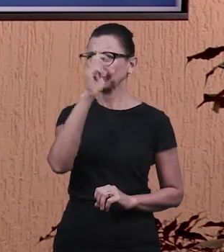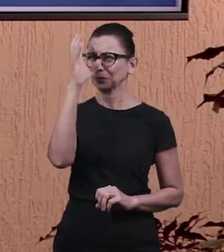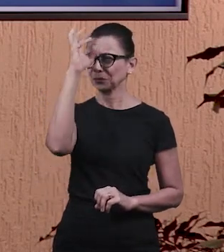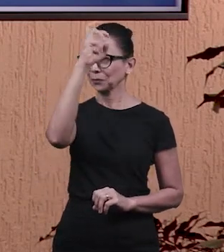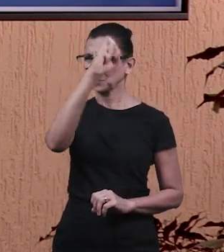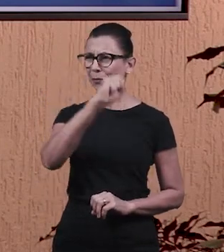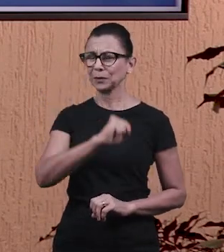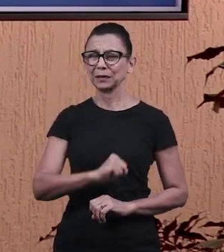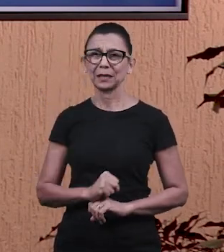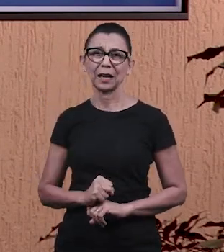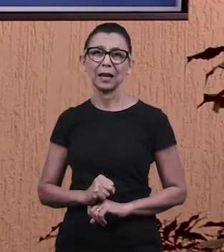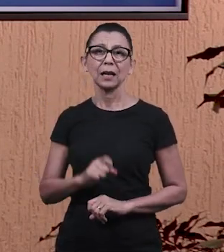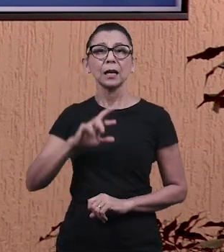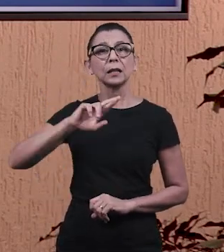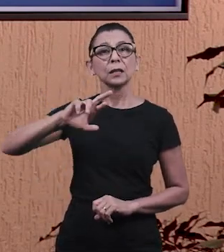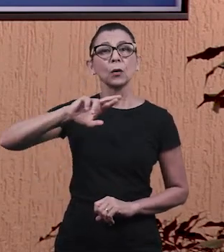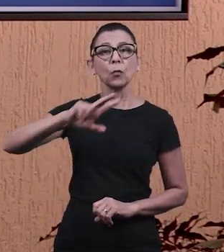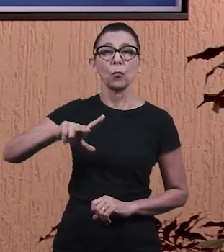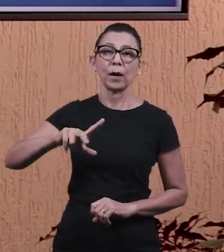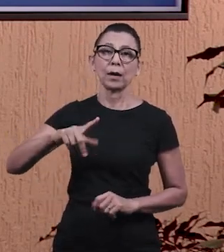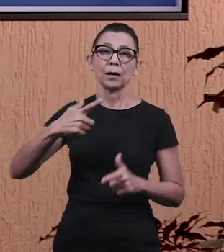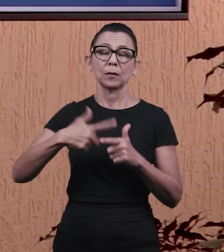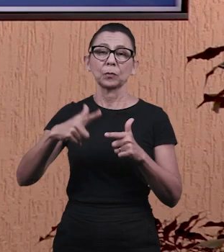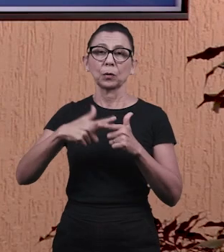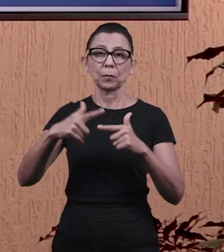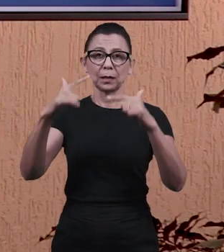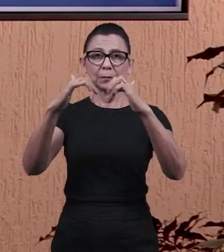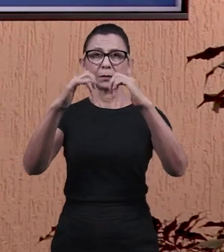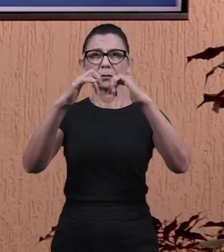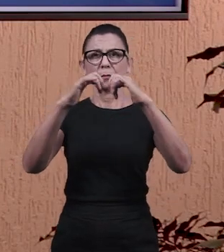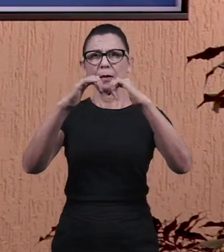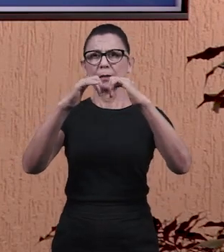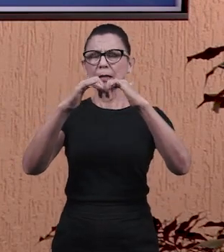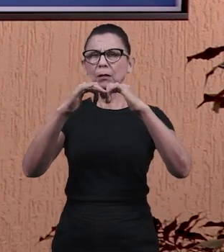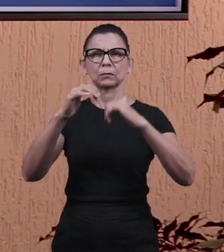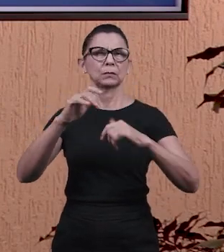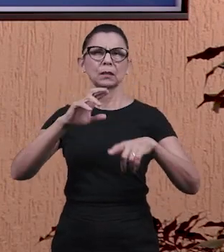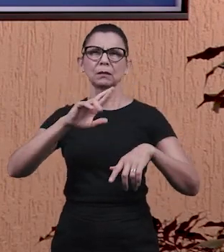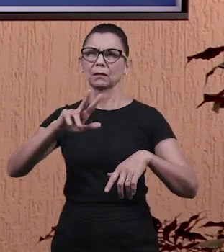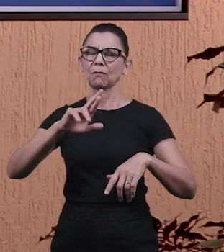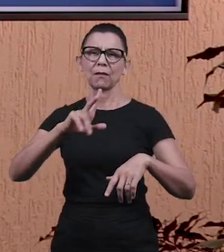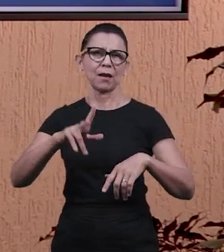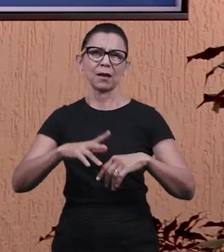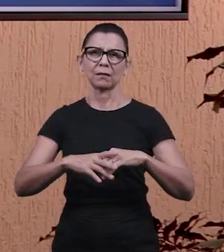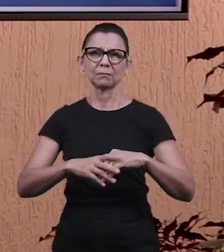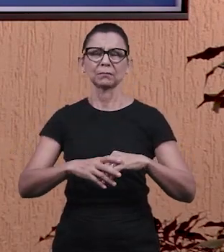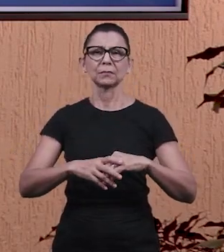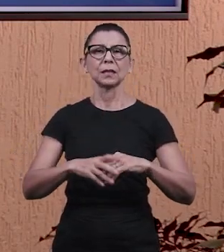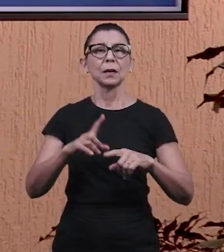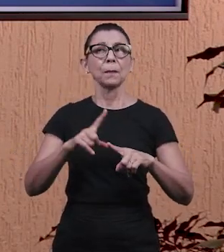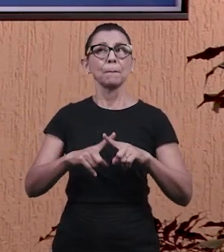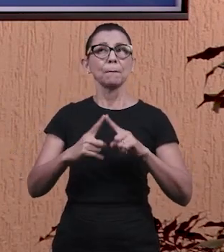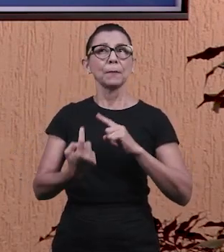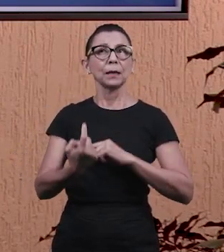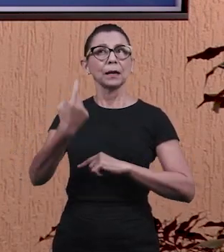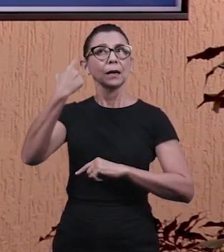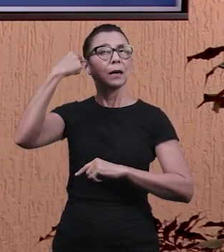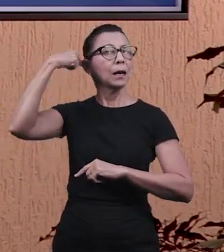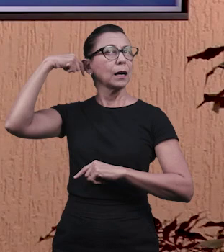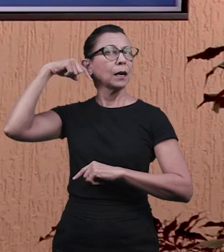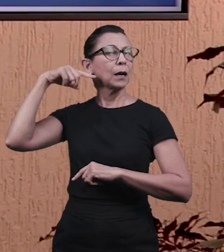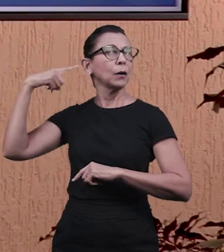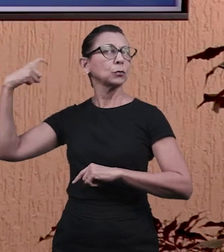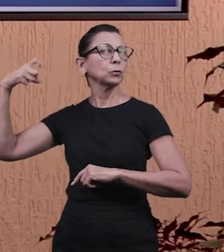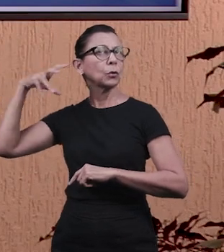может понять. Не потому что он умственно отставал. Нет, потому что он просто, у него не